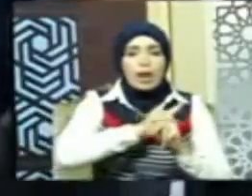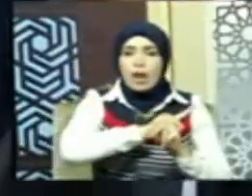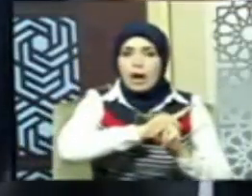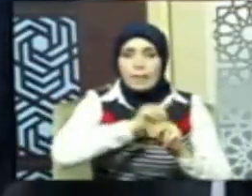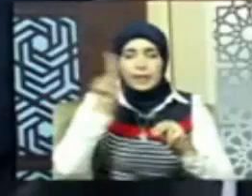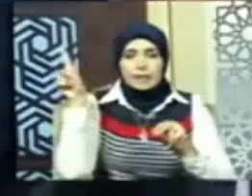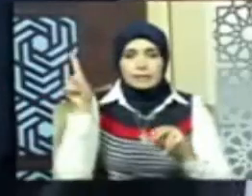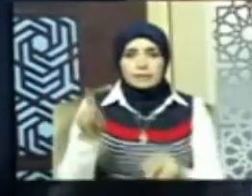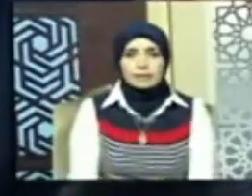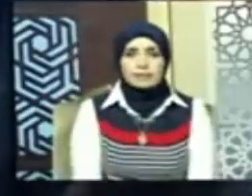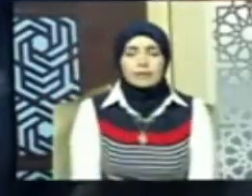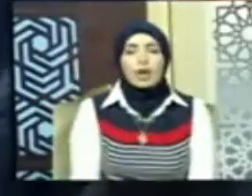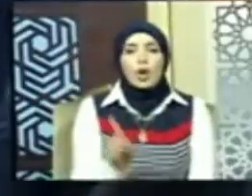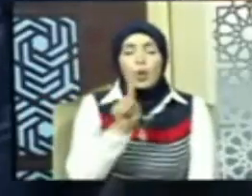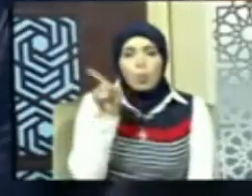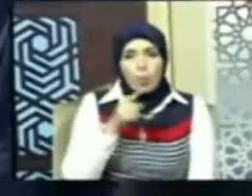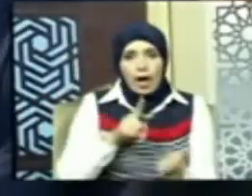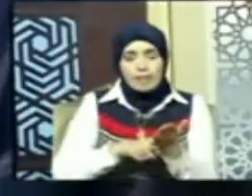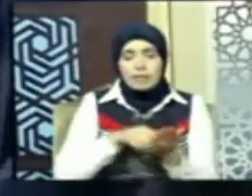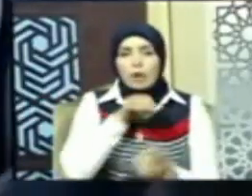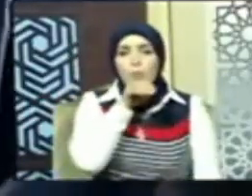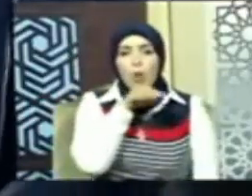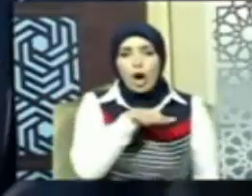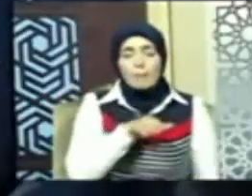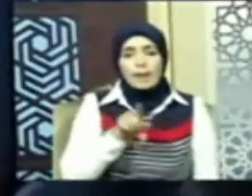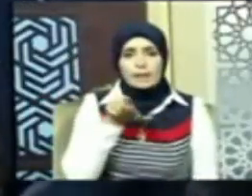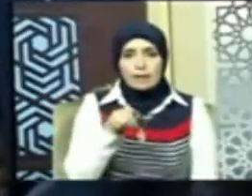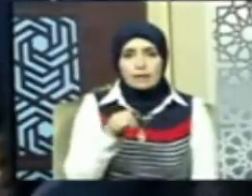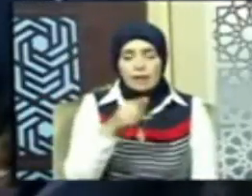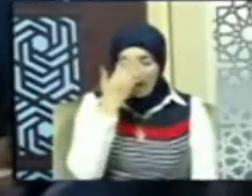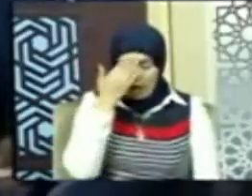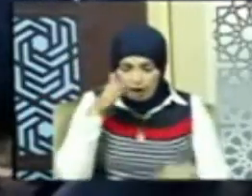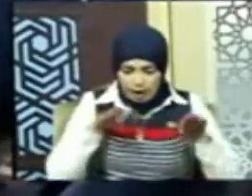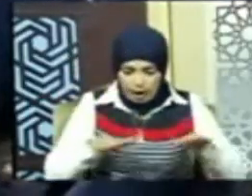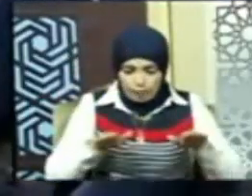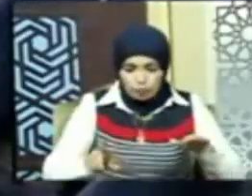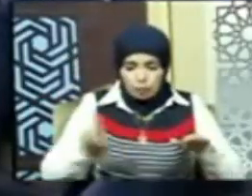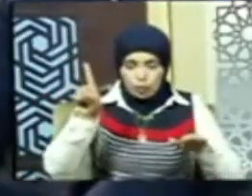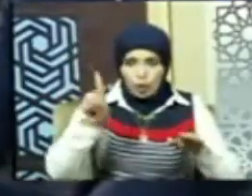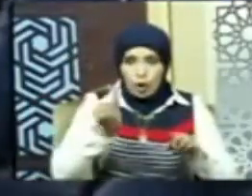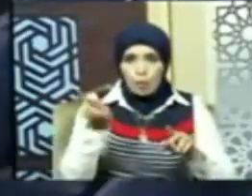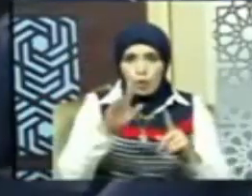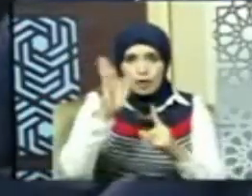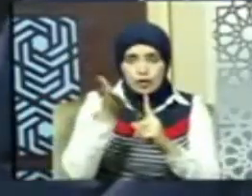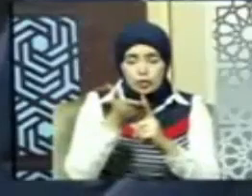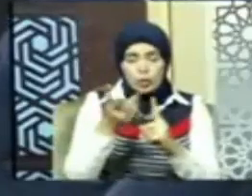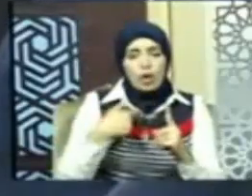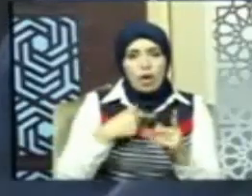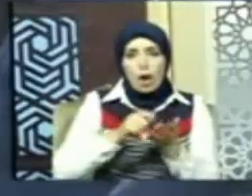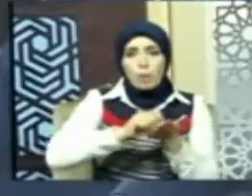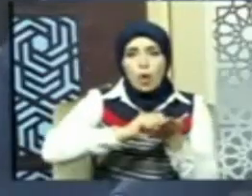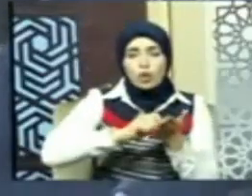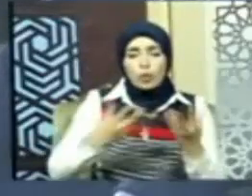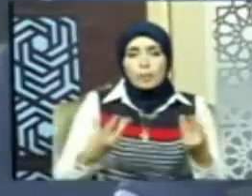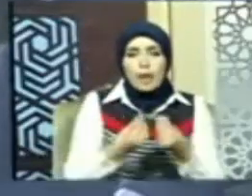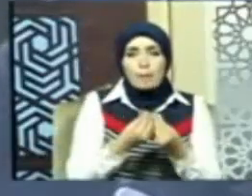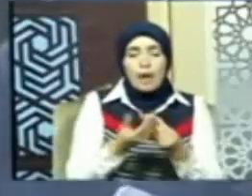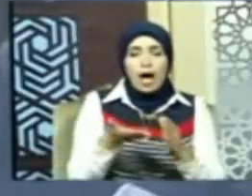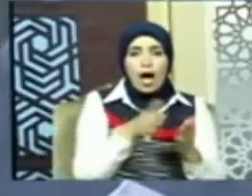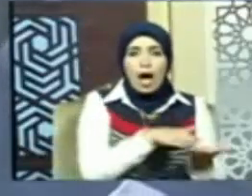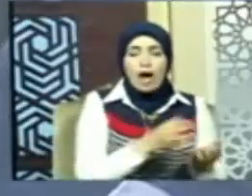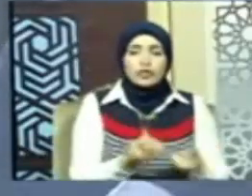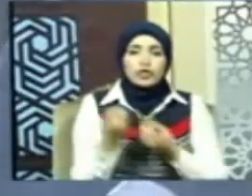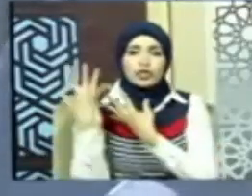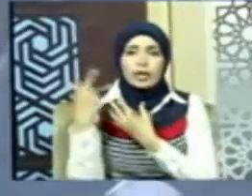كفوا أحد، وأن محمدا عبدك ورسولك، فاكتبنا مع الشاهدين.